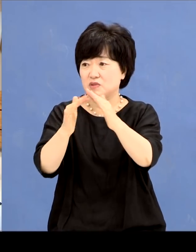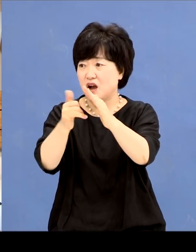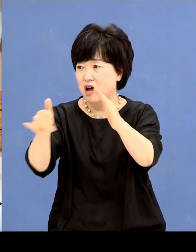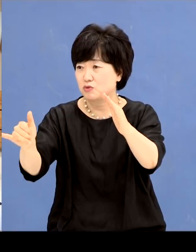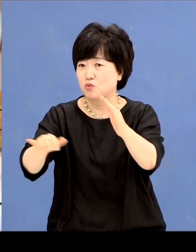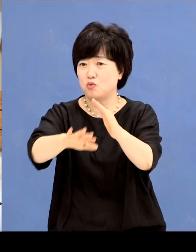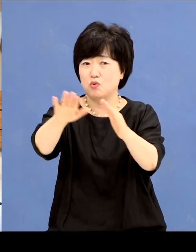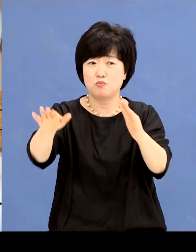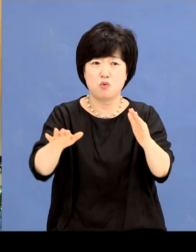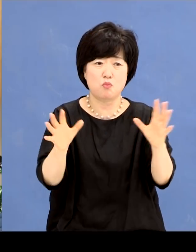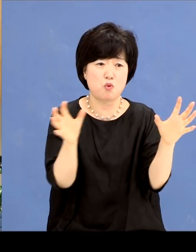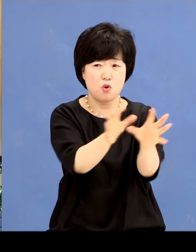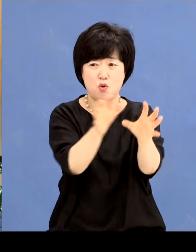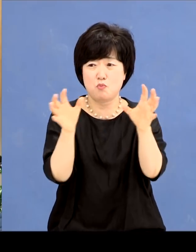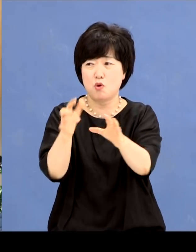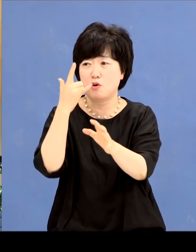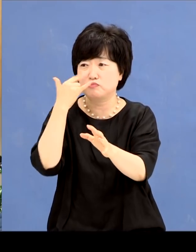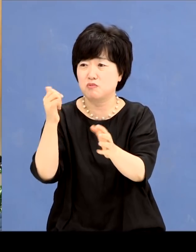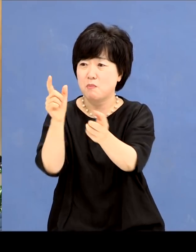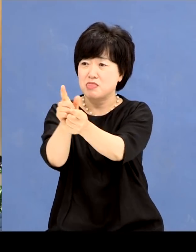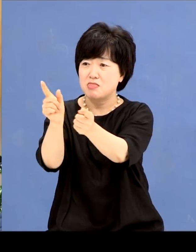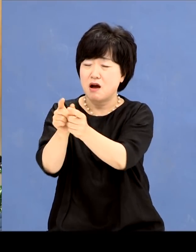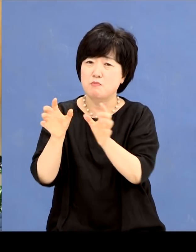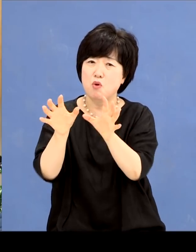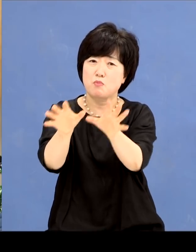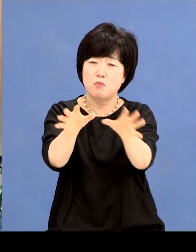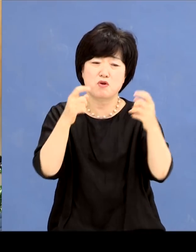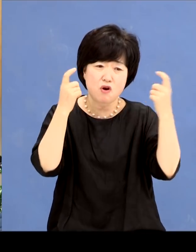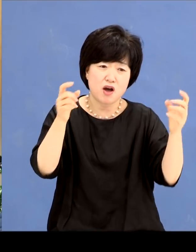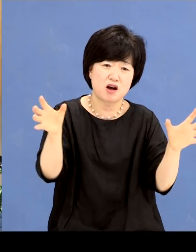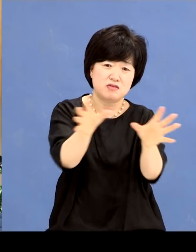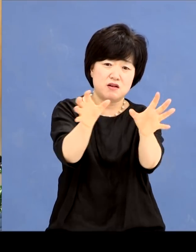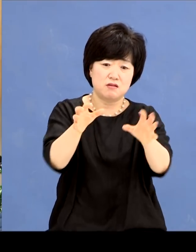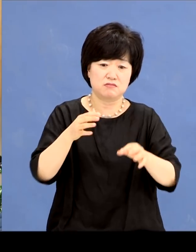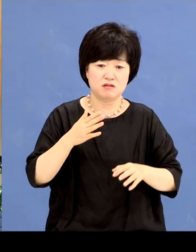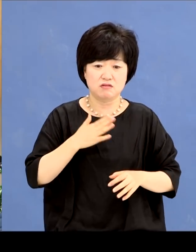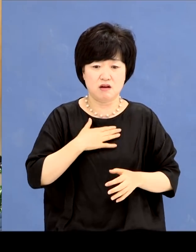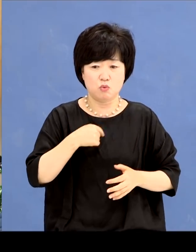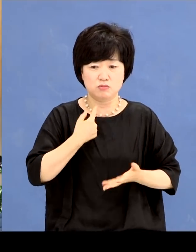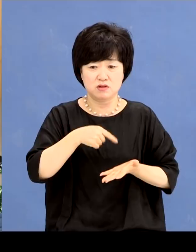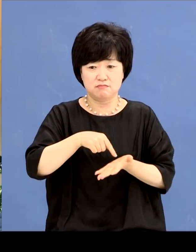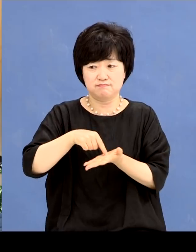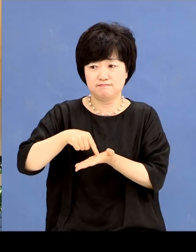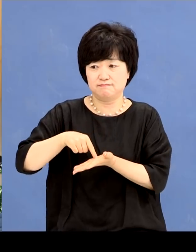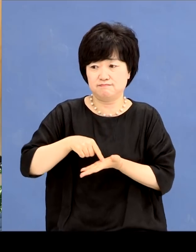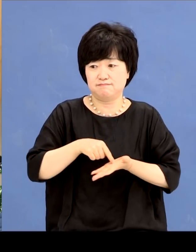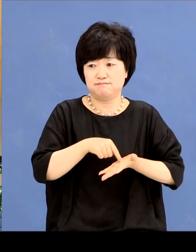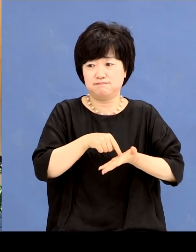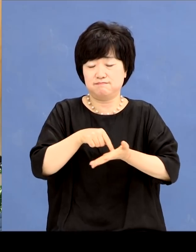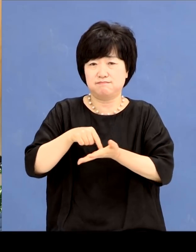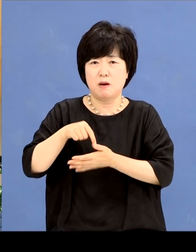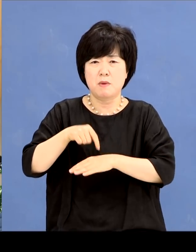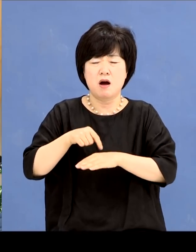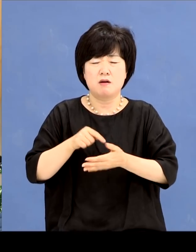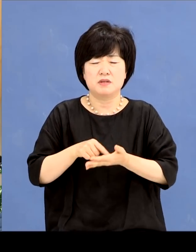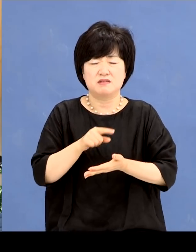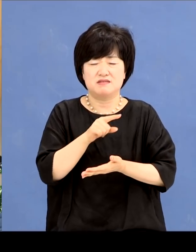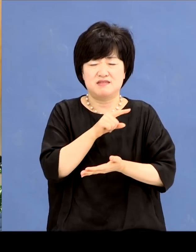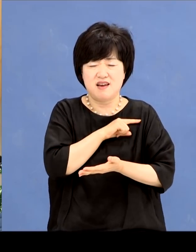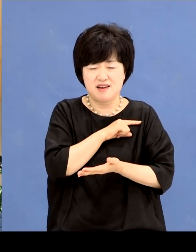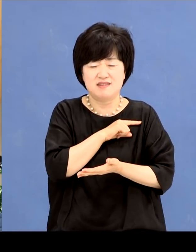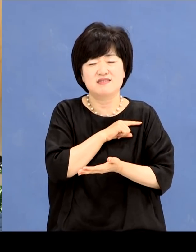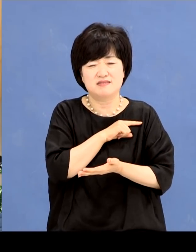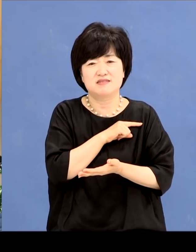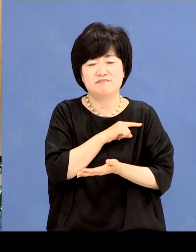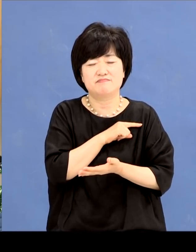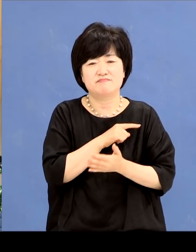그리고 네. 직장에서도 막 부모님 찾아가고 우리는 이번에 어디 간다 막 이런 네, 얘기를 네, 할 네. 때마다 너무 외롭고 비어지는 마음이더라고요.